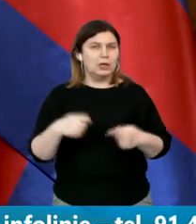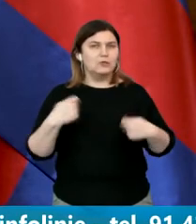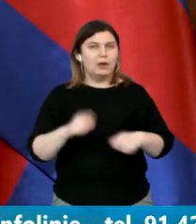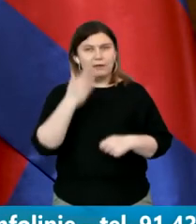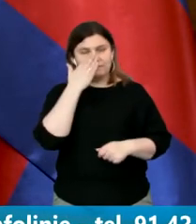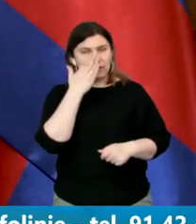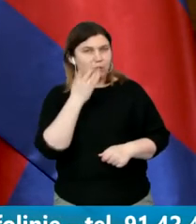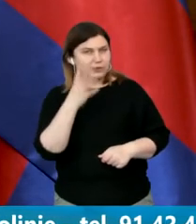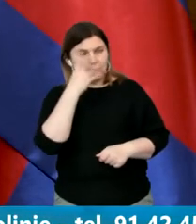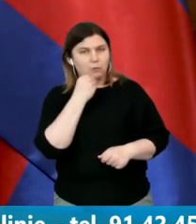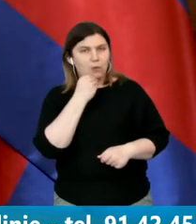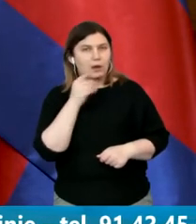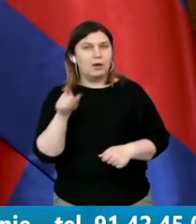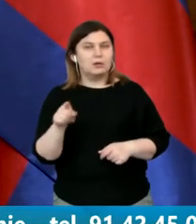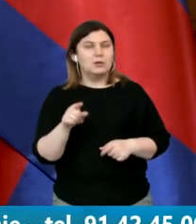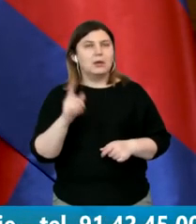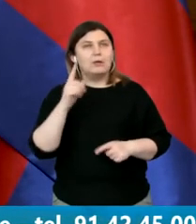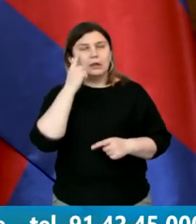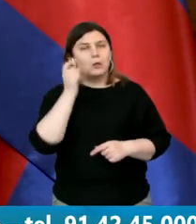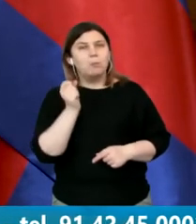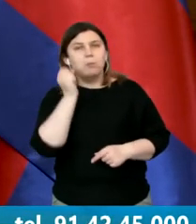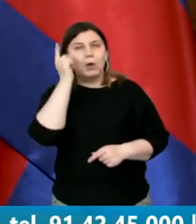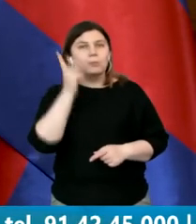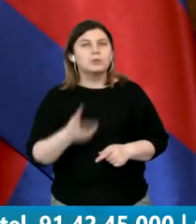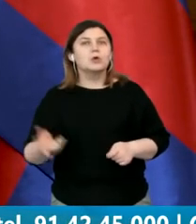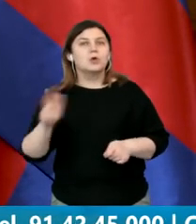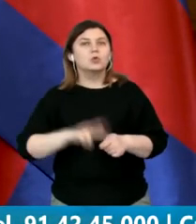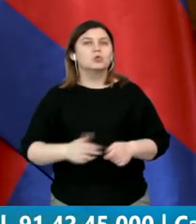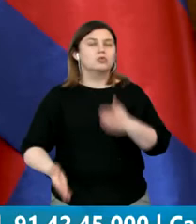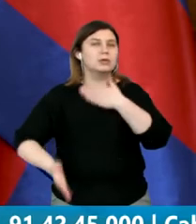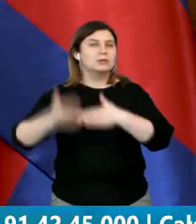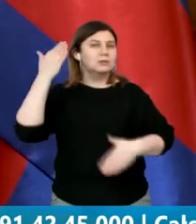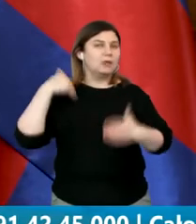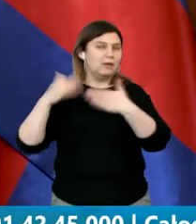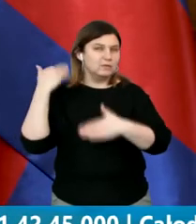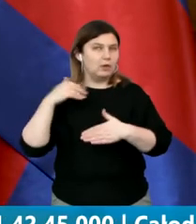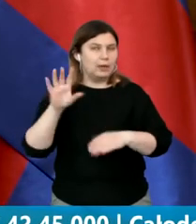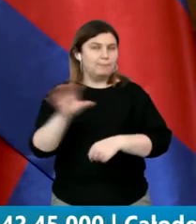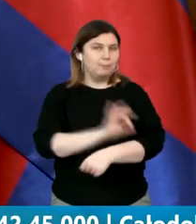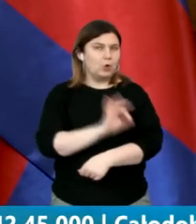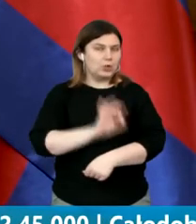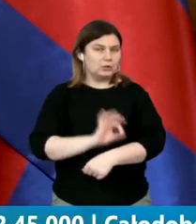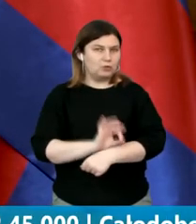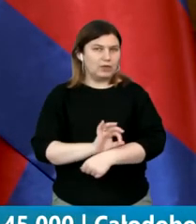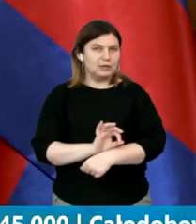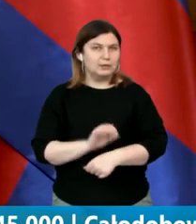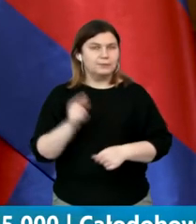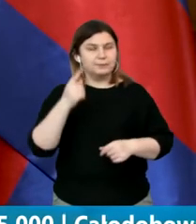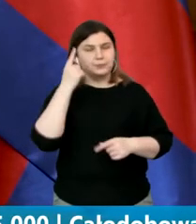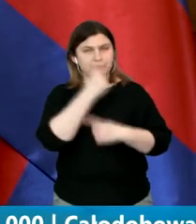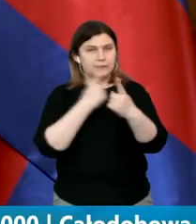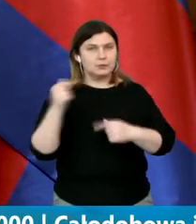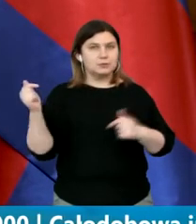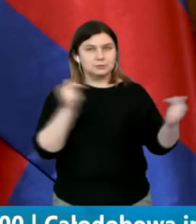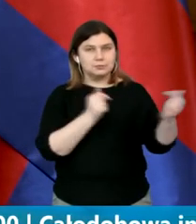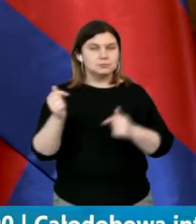wyglądała według zamysłu tych, którzy ją kiedyś wcześniej projektowali. Więc myślę, że dyskutować oczywiście